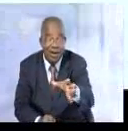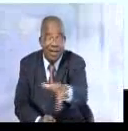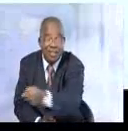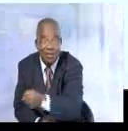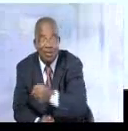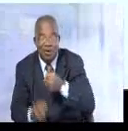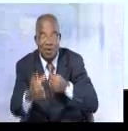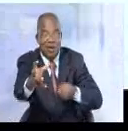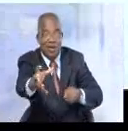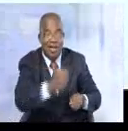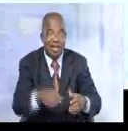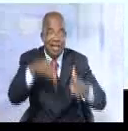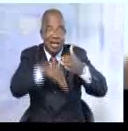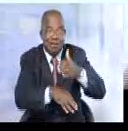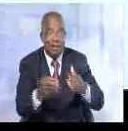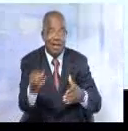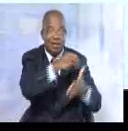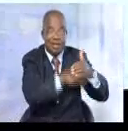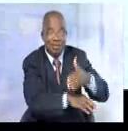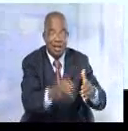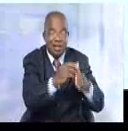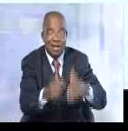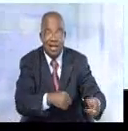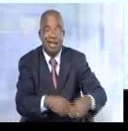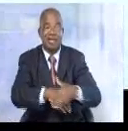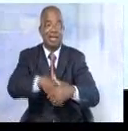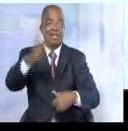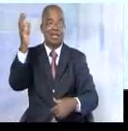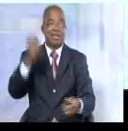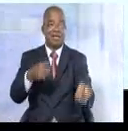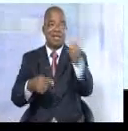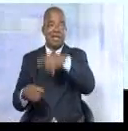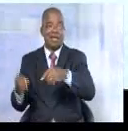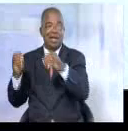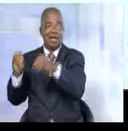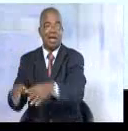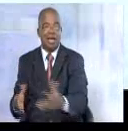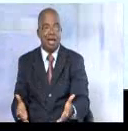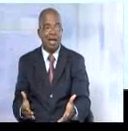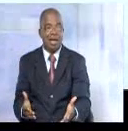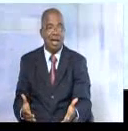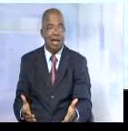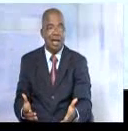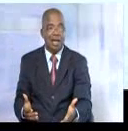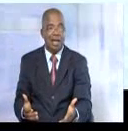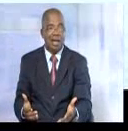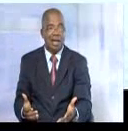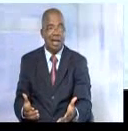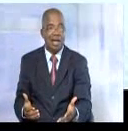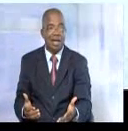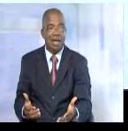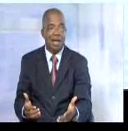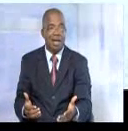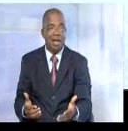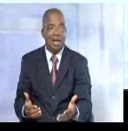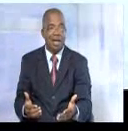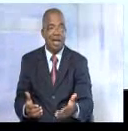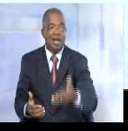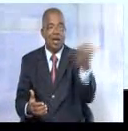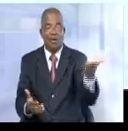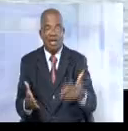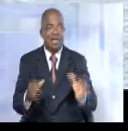fait un trou. Là, quand eux ils lancent, eux rentrent dans le trou. Maintenant que eux tu es guéri, maintenant que toi tu deviens petit mélangeur, eux rentrent dans le trou,